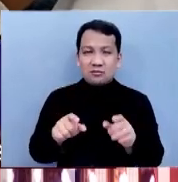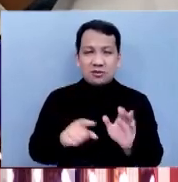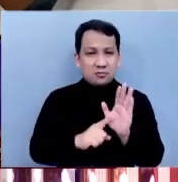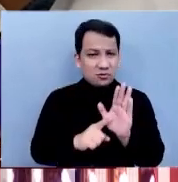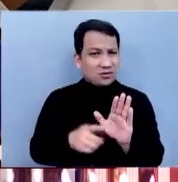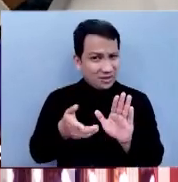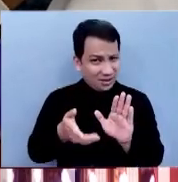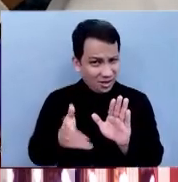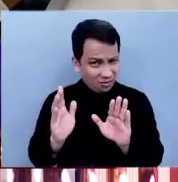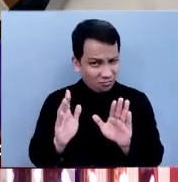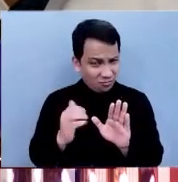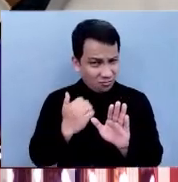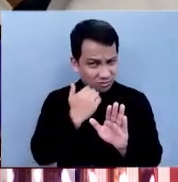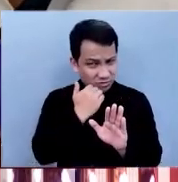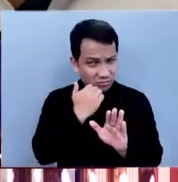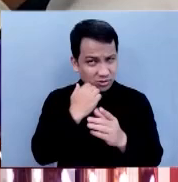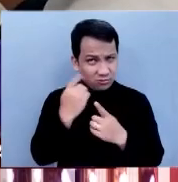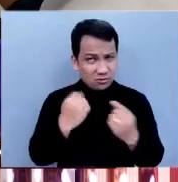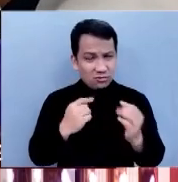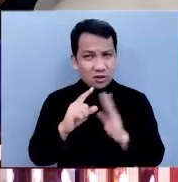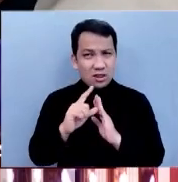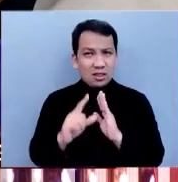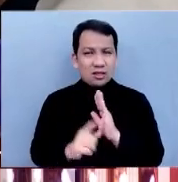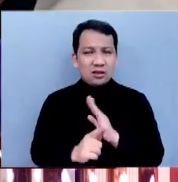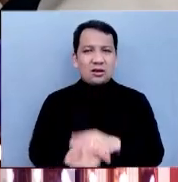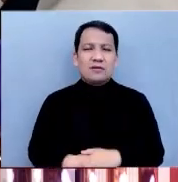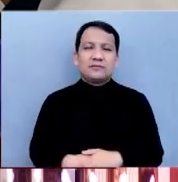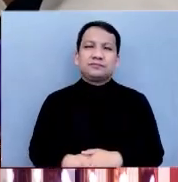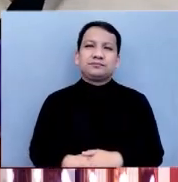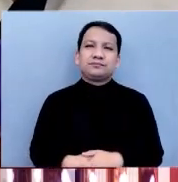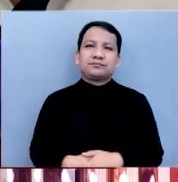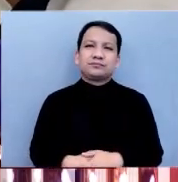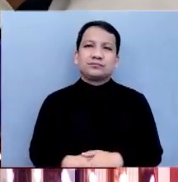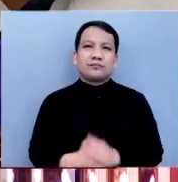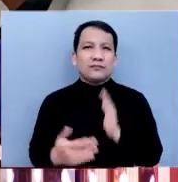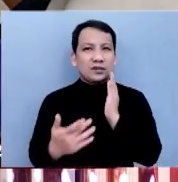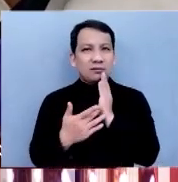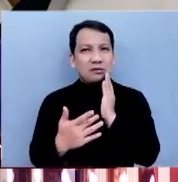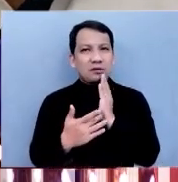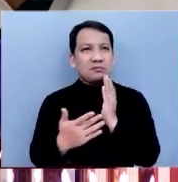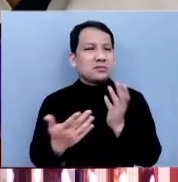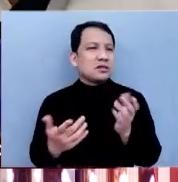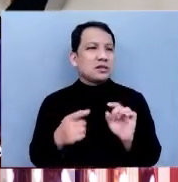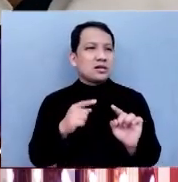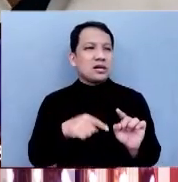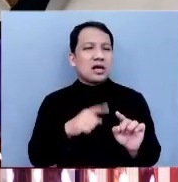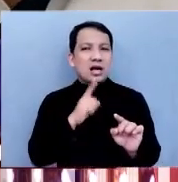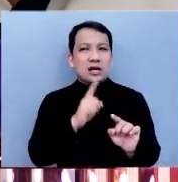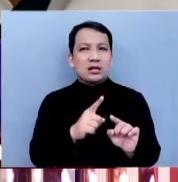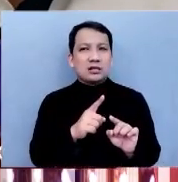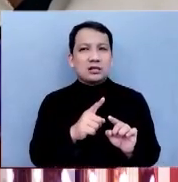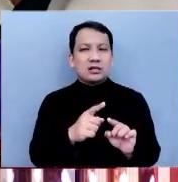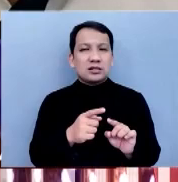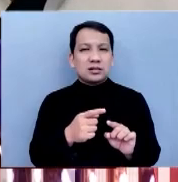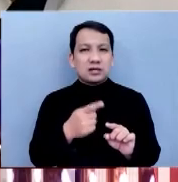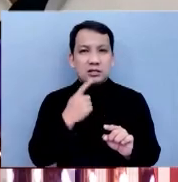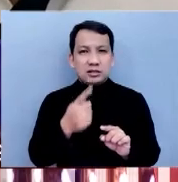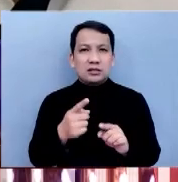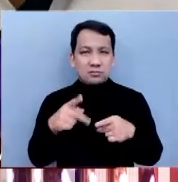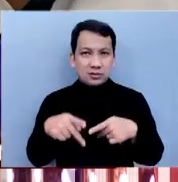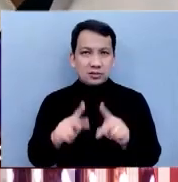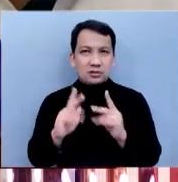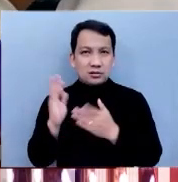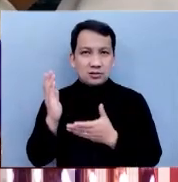ba siyang na-violate na patas or whatever? Ano kasi, parang may technicality eh. Because, as he said, he had the permit to